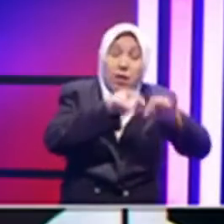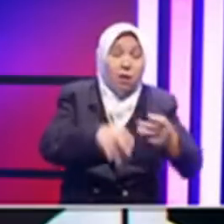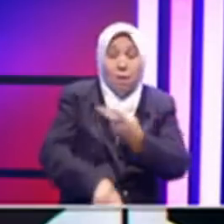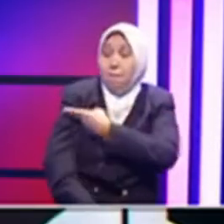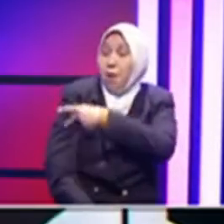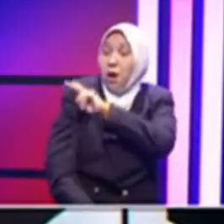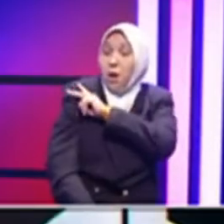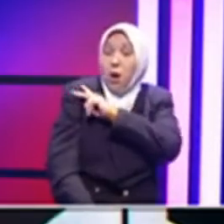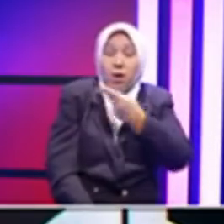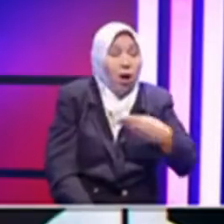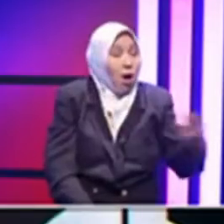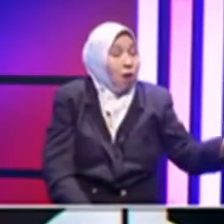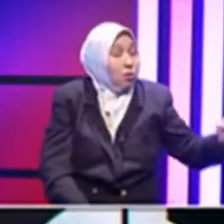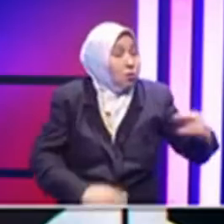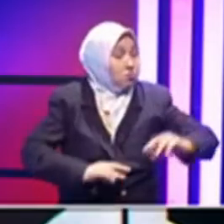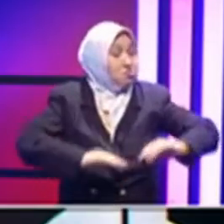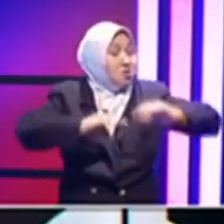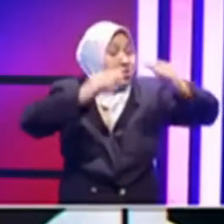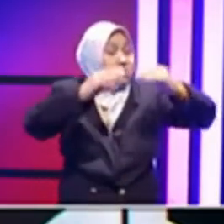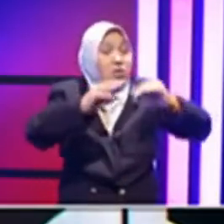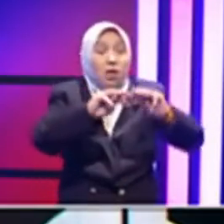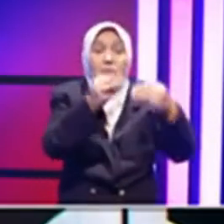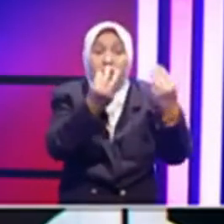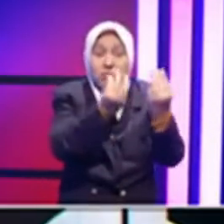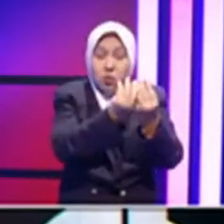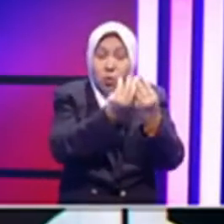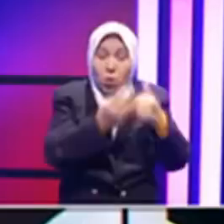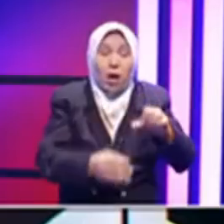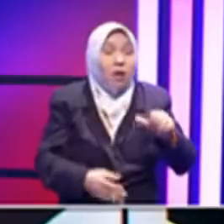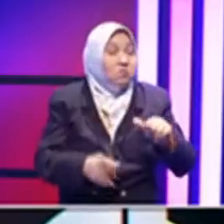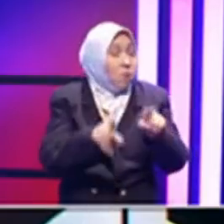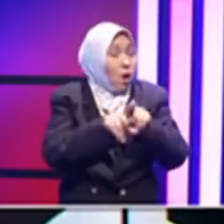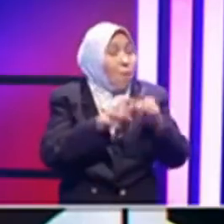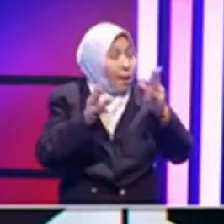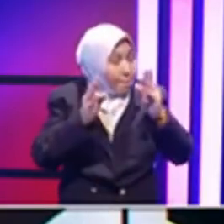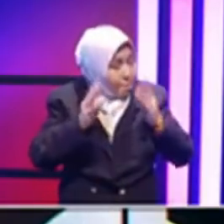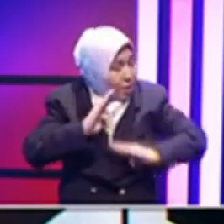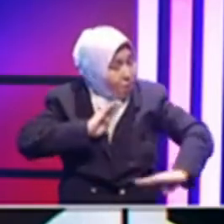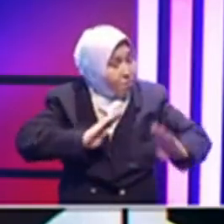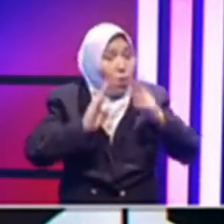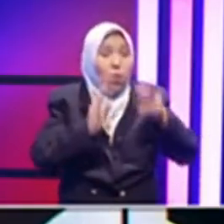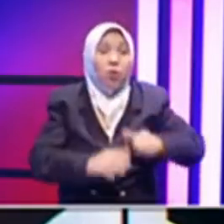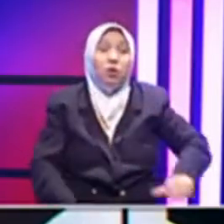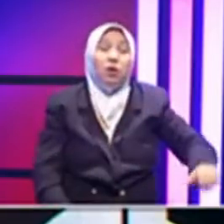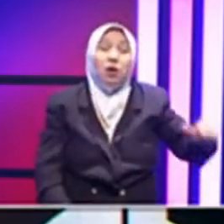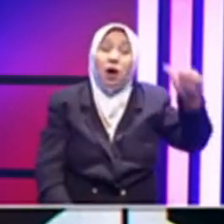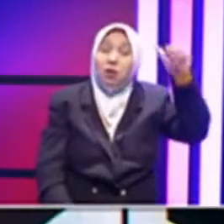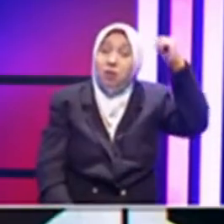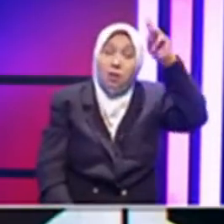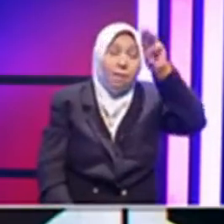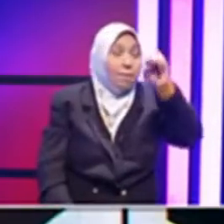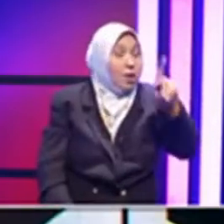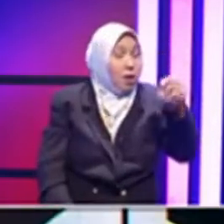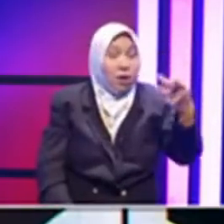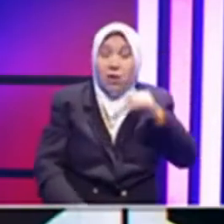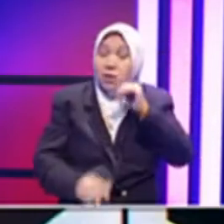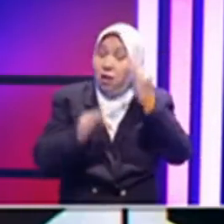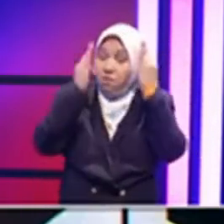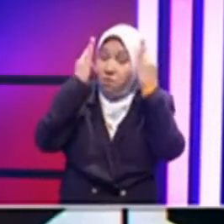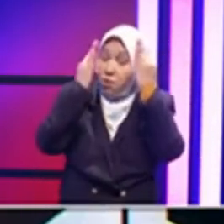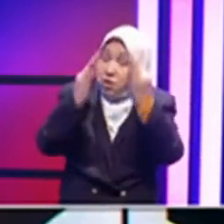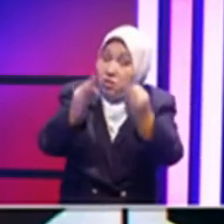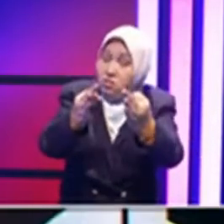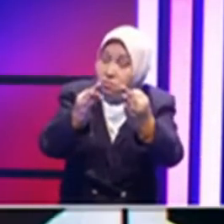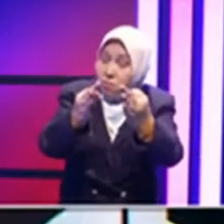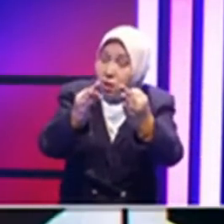harta, status dalam masyarakat di kalangan orang-orang musyrik di Mekah itu, maka dia mengatakan bahawa wah ajib. Dia tak fokus kepada